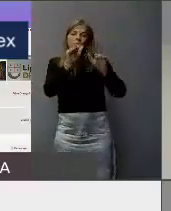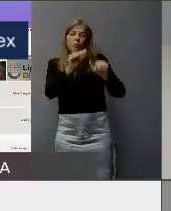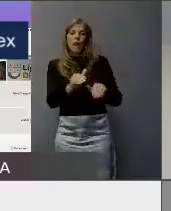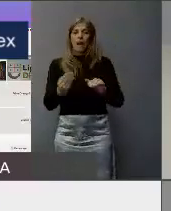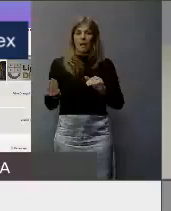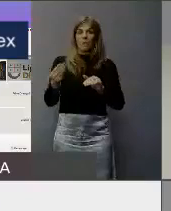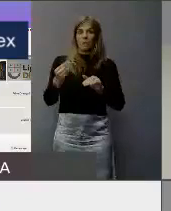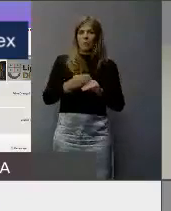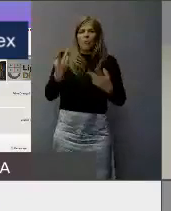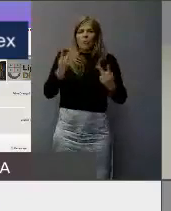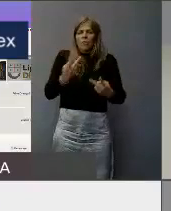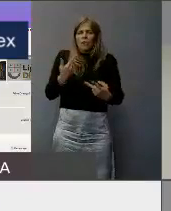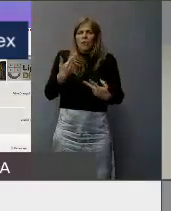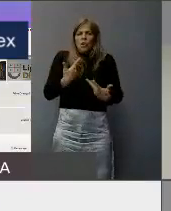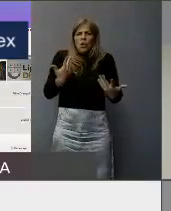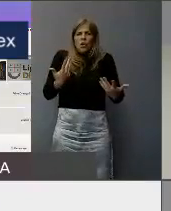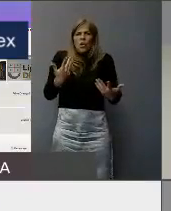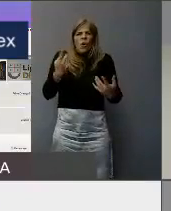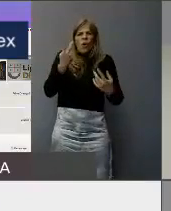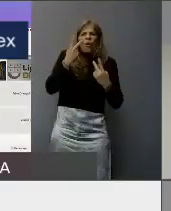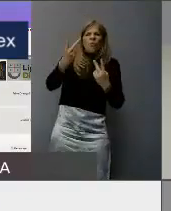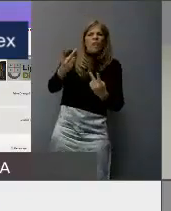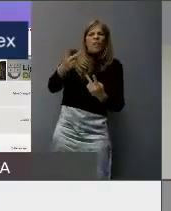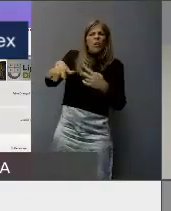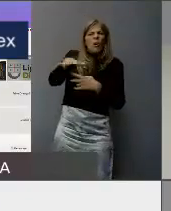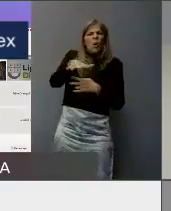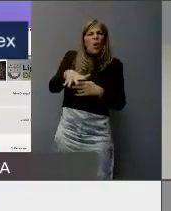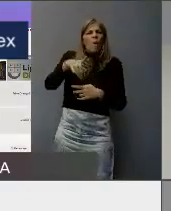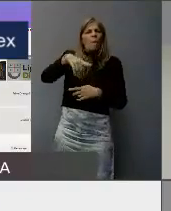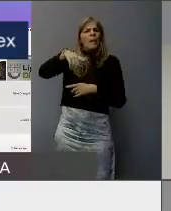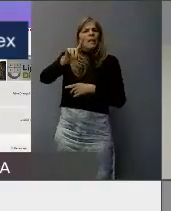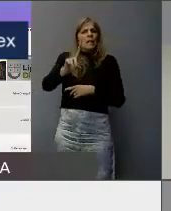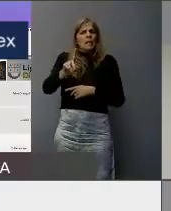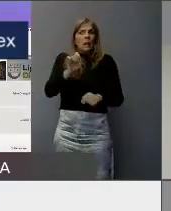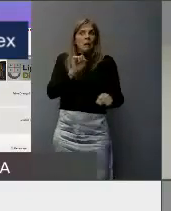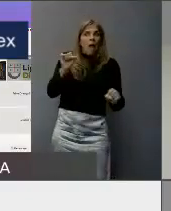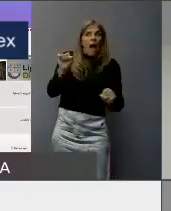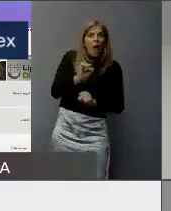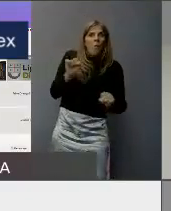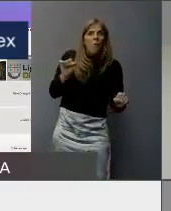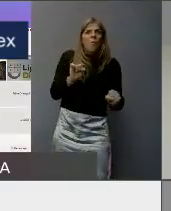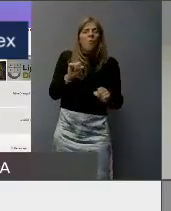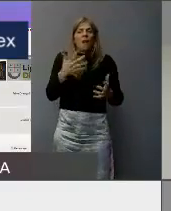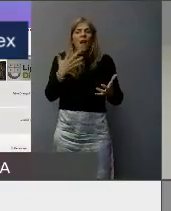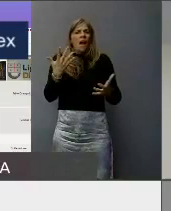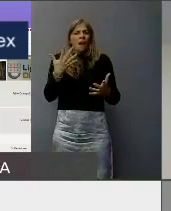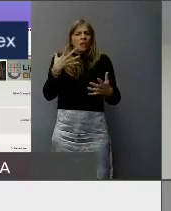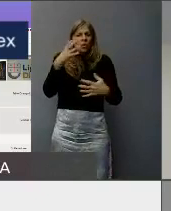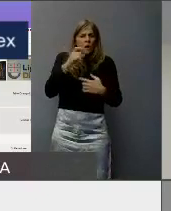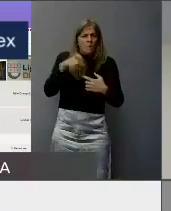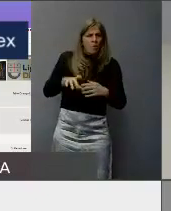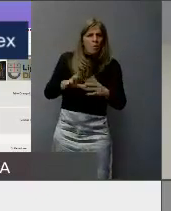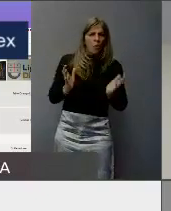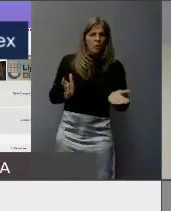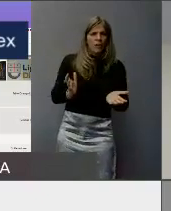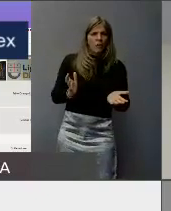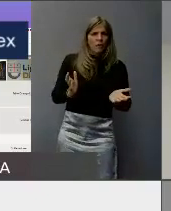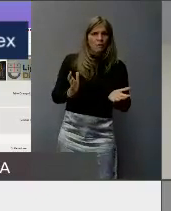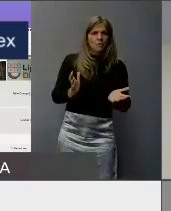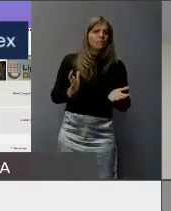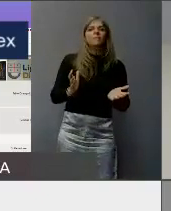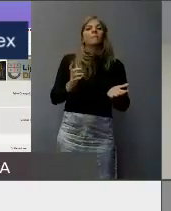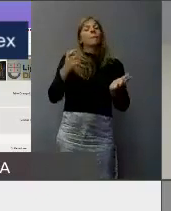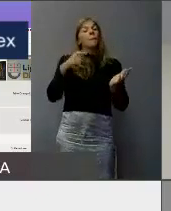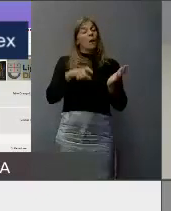questo possa fare così paura tra titoli emopatico o ad altri di questa in questa sala rossa in quanto e si va a